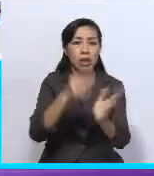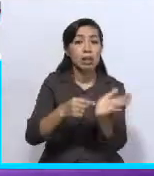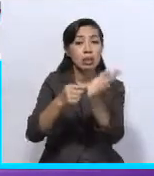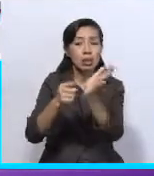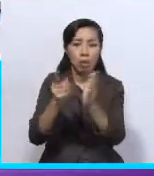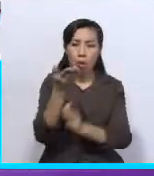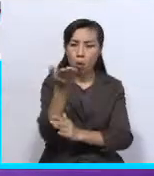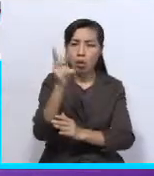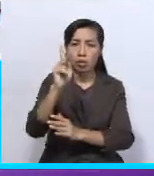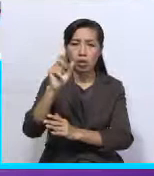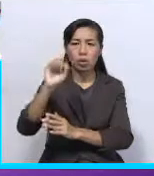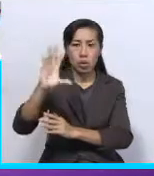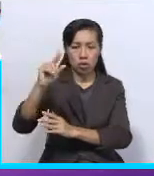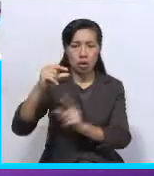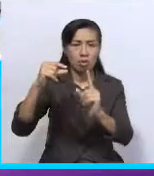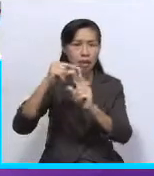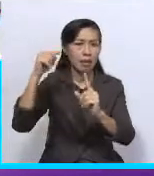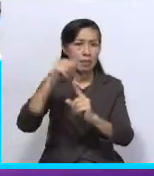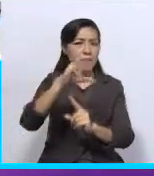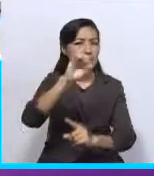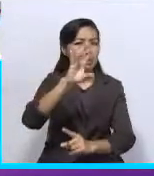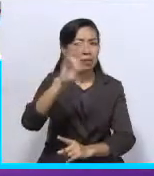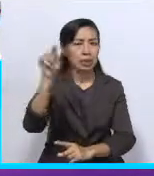การให้คสช.ประกาศยกเลิกคำสั่งที่